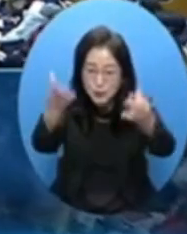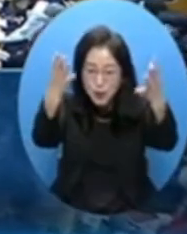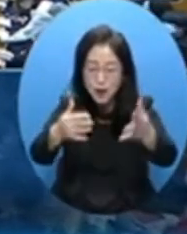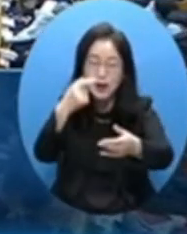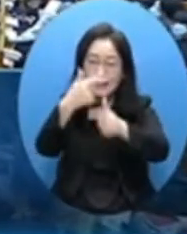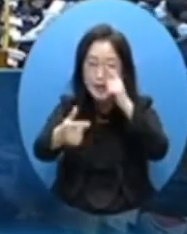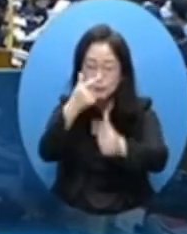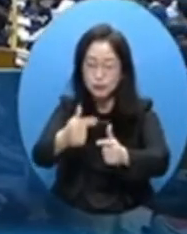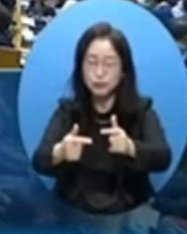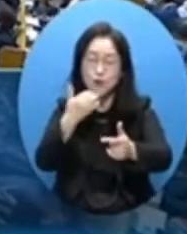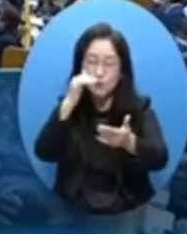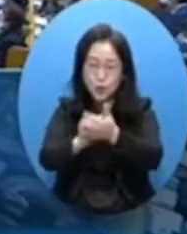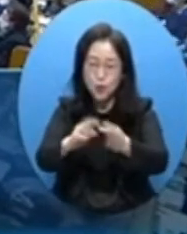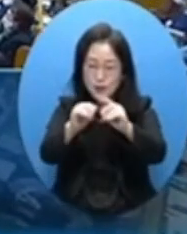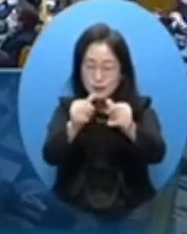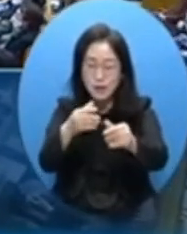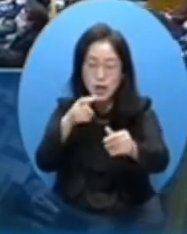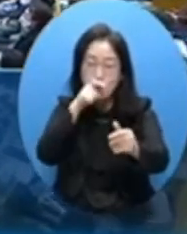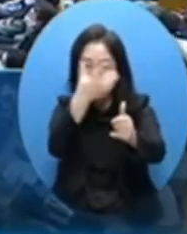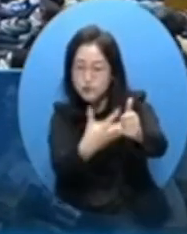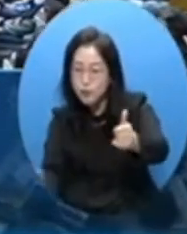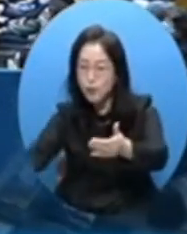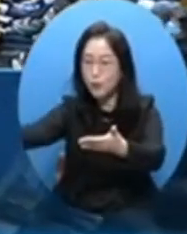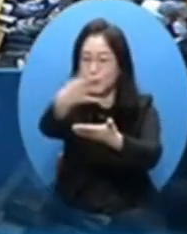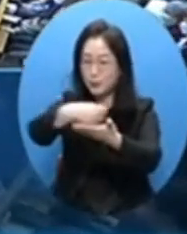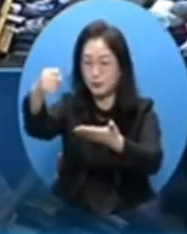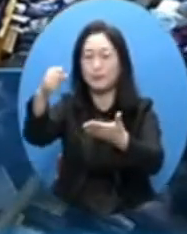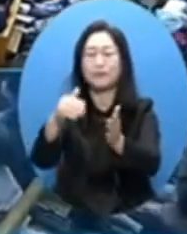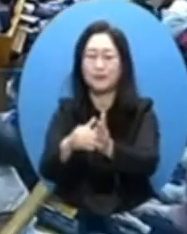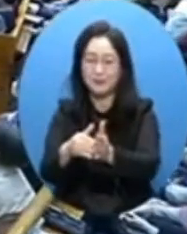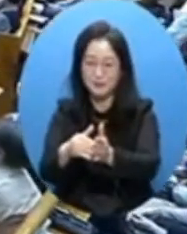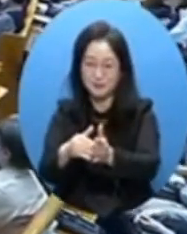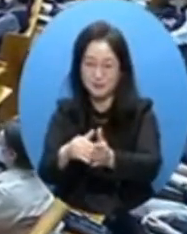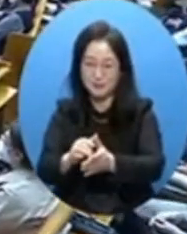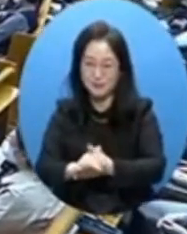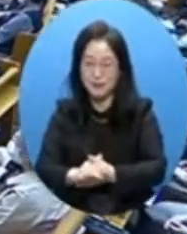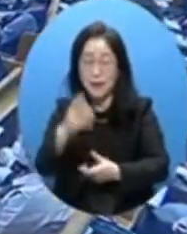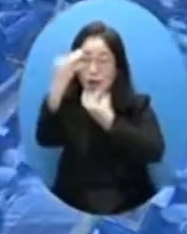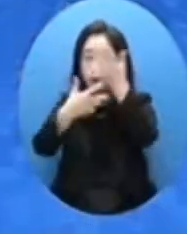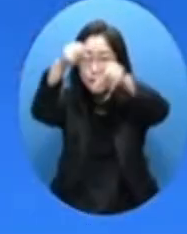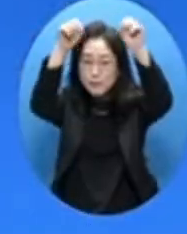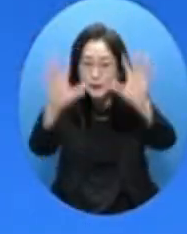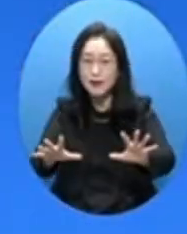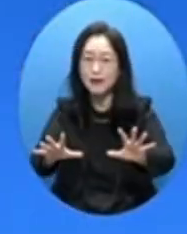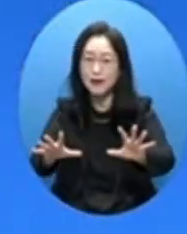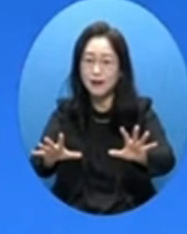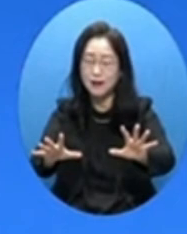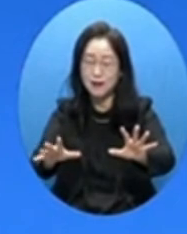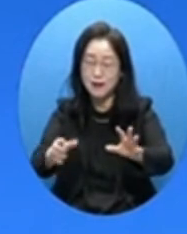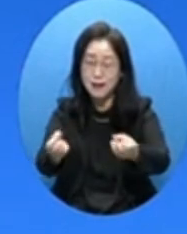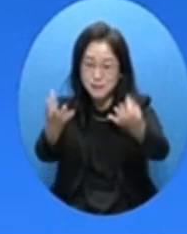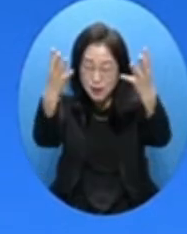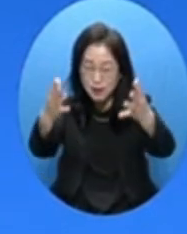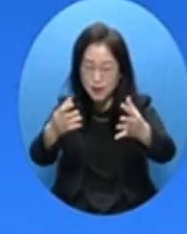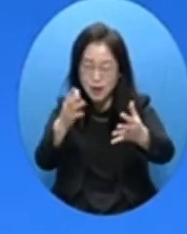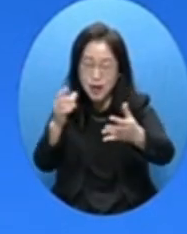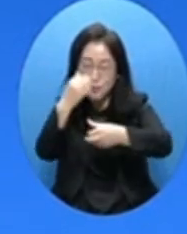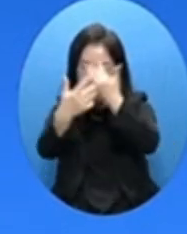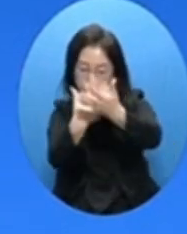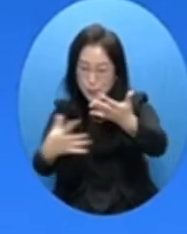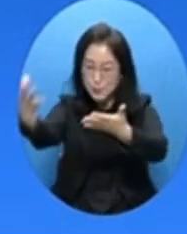돌과 흙을 태우고 또 도랑의 물을 할 텐지라 불이 떨어져서 재단을 싹 불태웠습니다